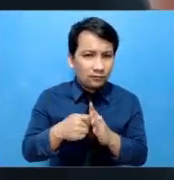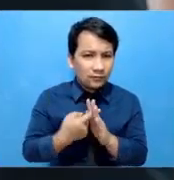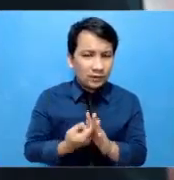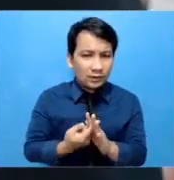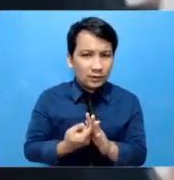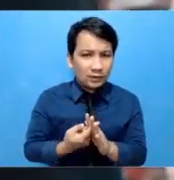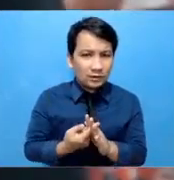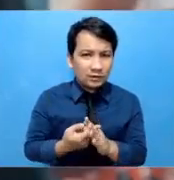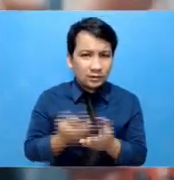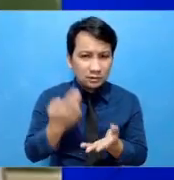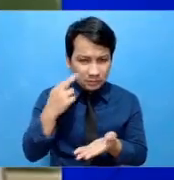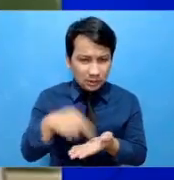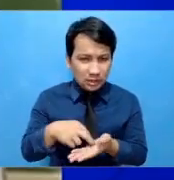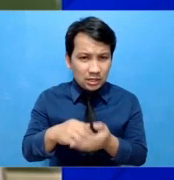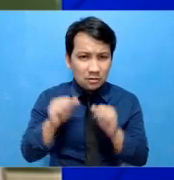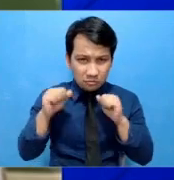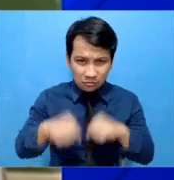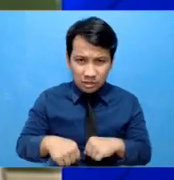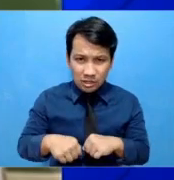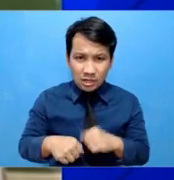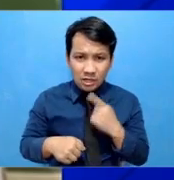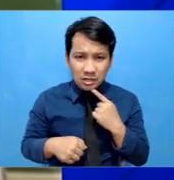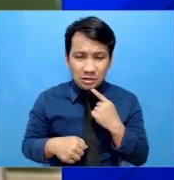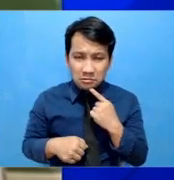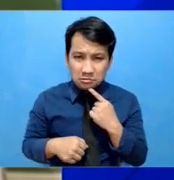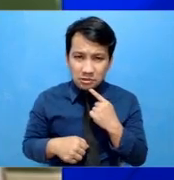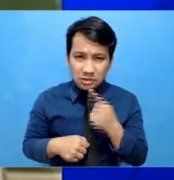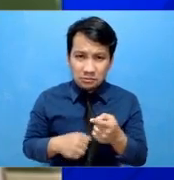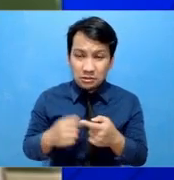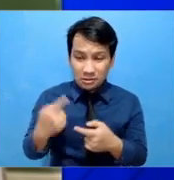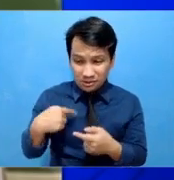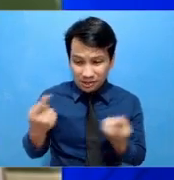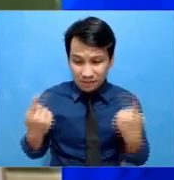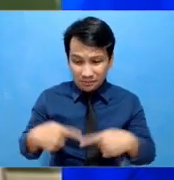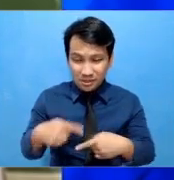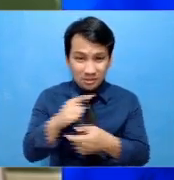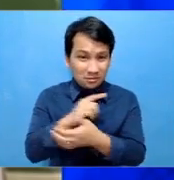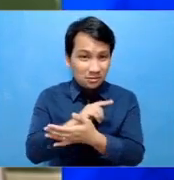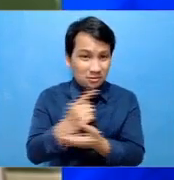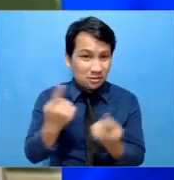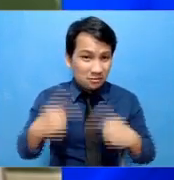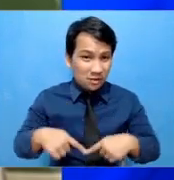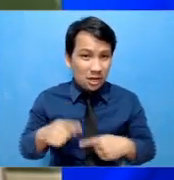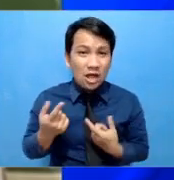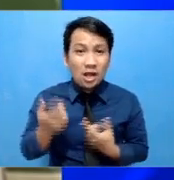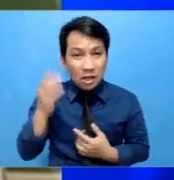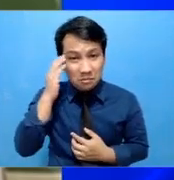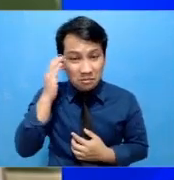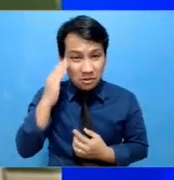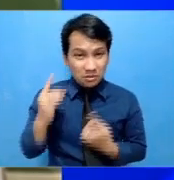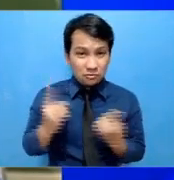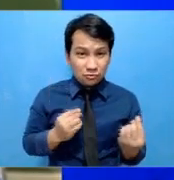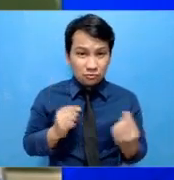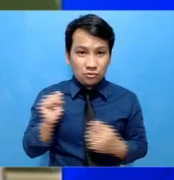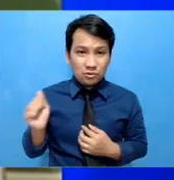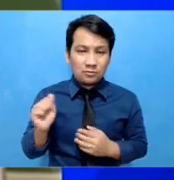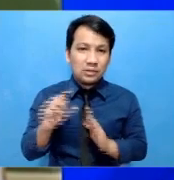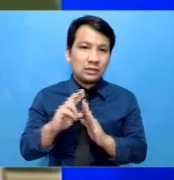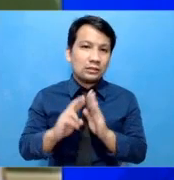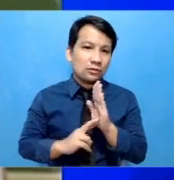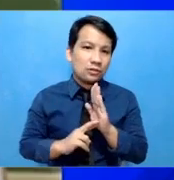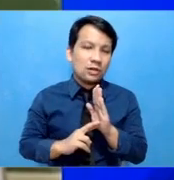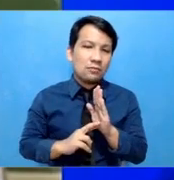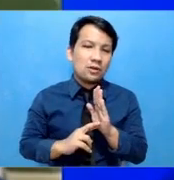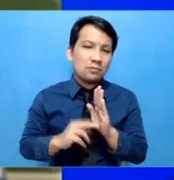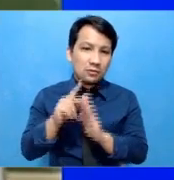nag-register na kami, pwedeng dahil sa sitwasyon ngayon, alam mo ba gagawin ng ano? Magkakaroon ng rule, example,